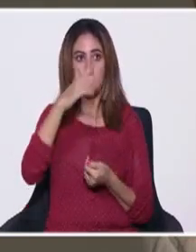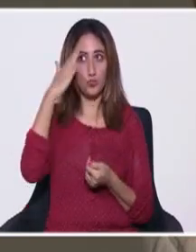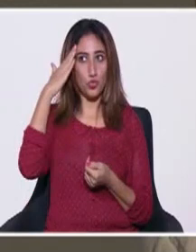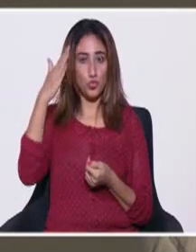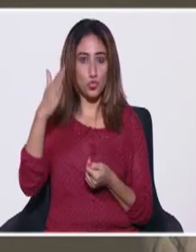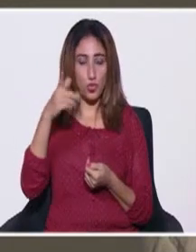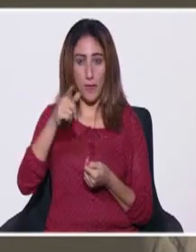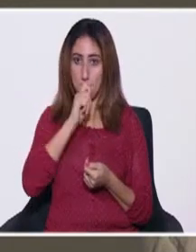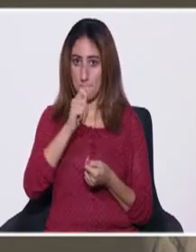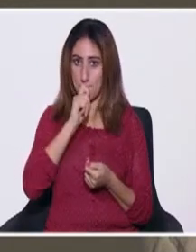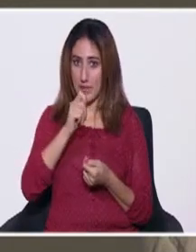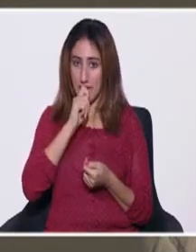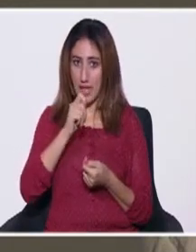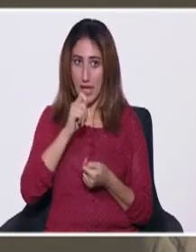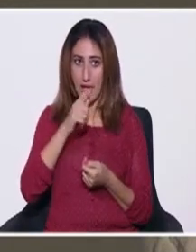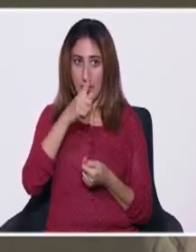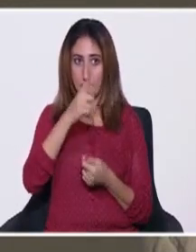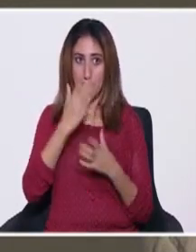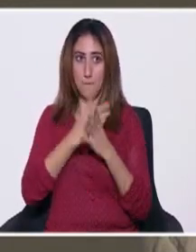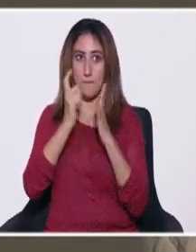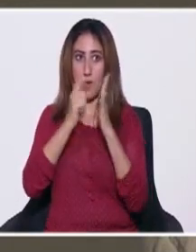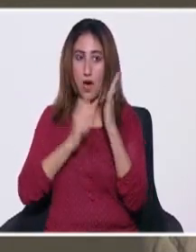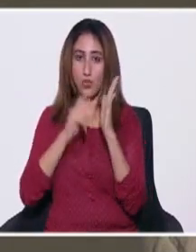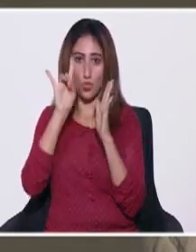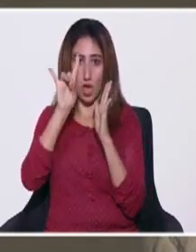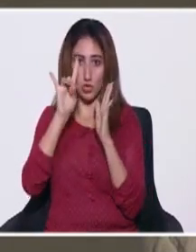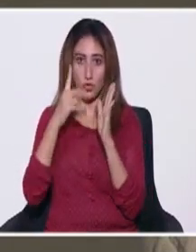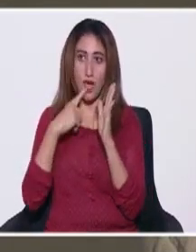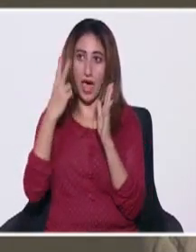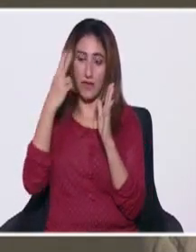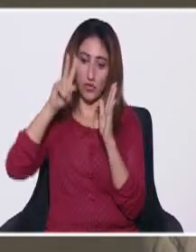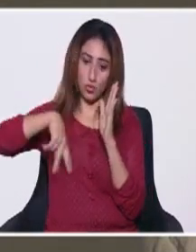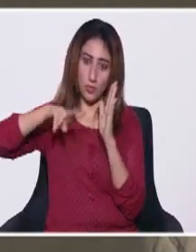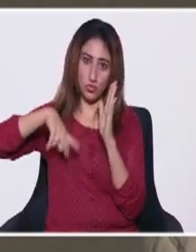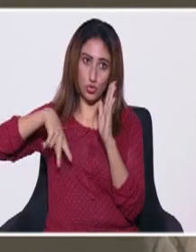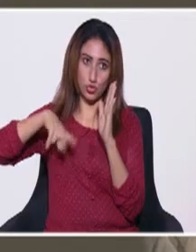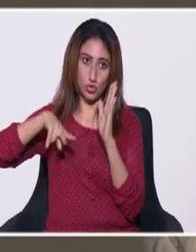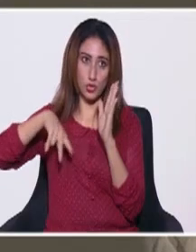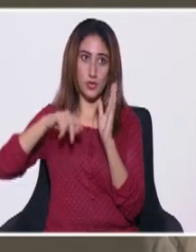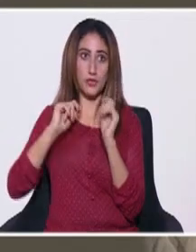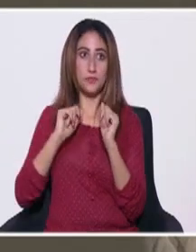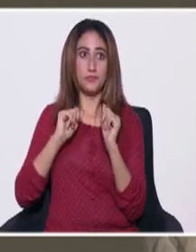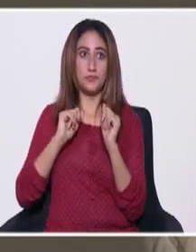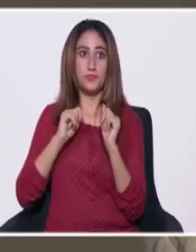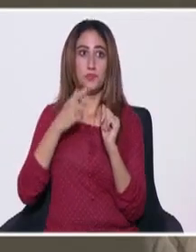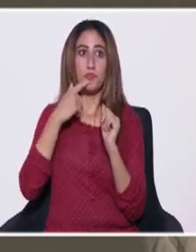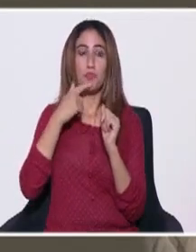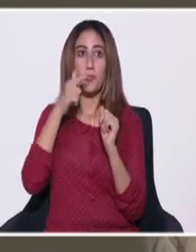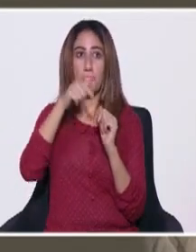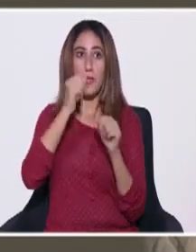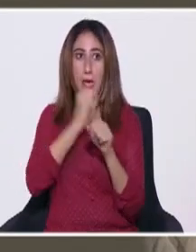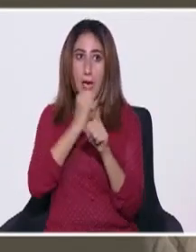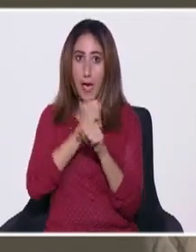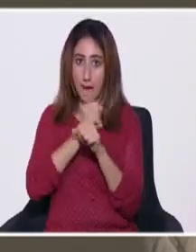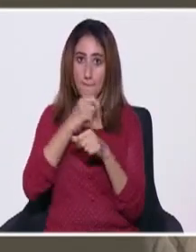خلال البرنامج صدور قانون 10 ل 2018 ولائحة التنفيذية التي بدأ